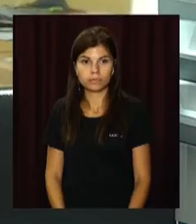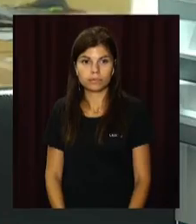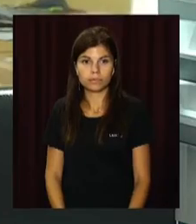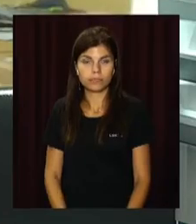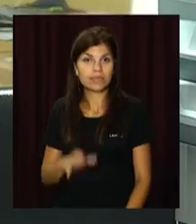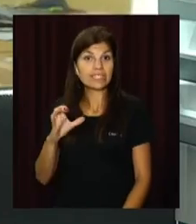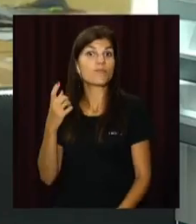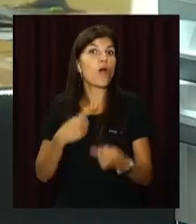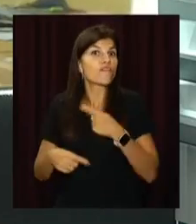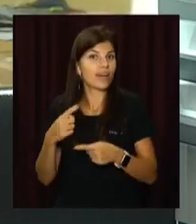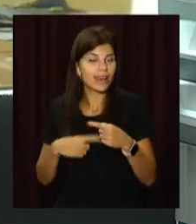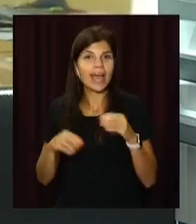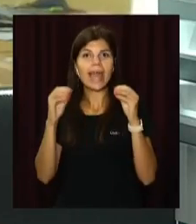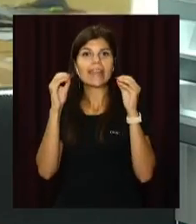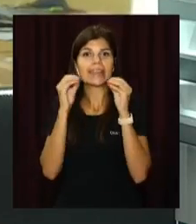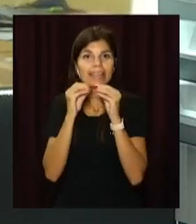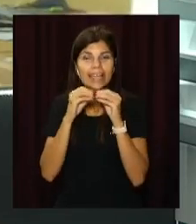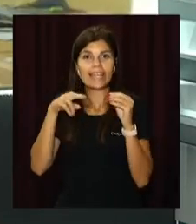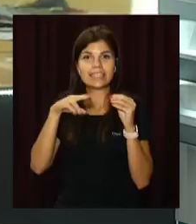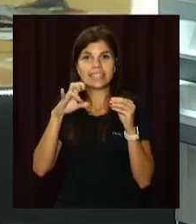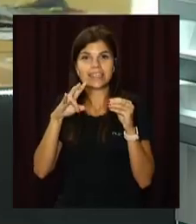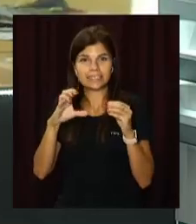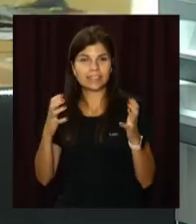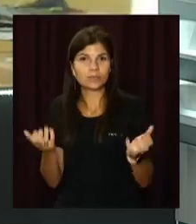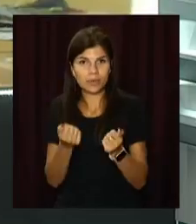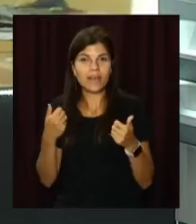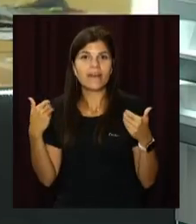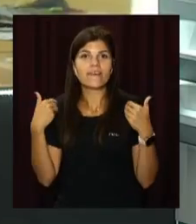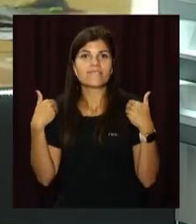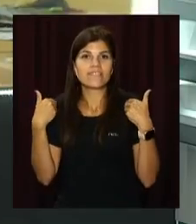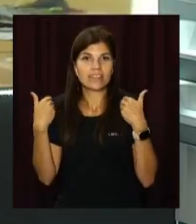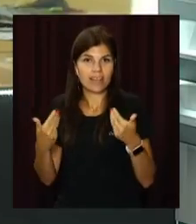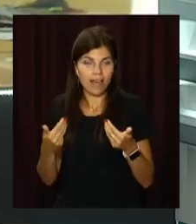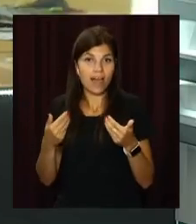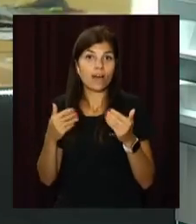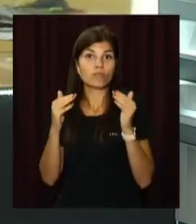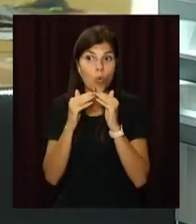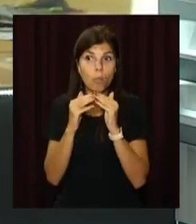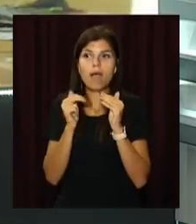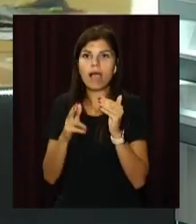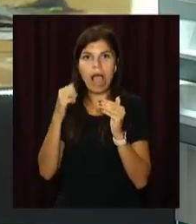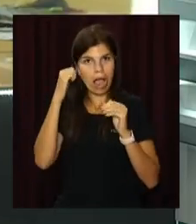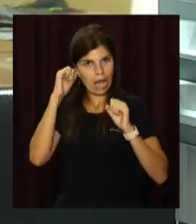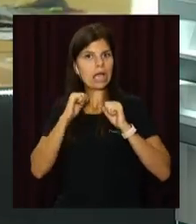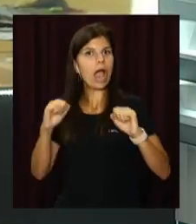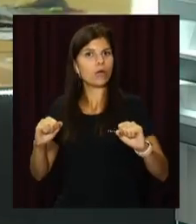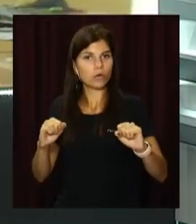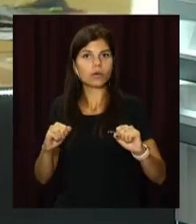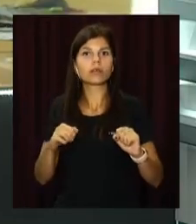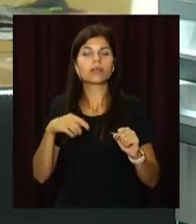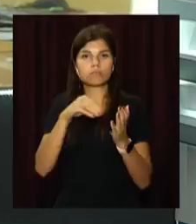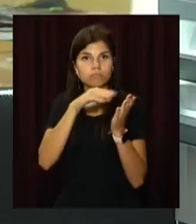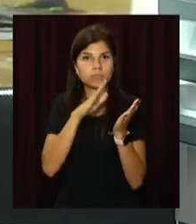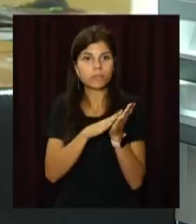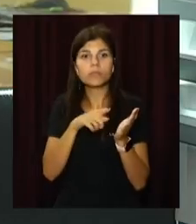З поверненням 10 ДСНСників Дніпра вдома вітали як героїв. Вони увійшли до зведеного зону ДСНС України